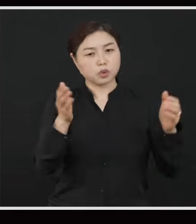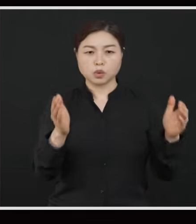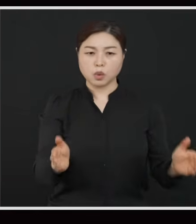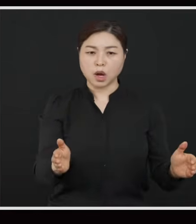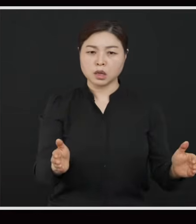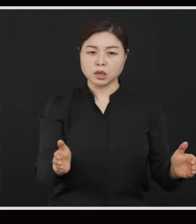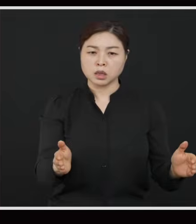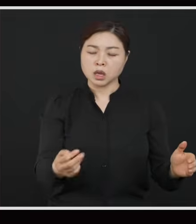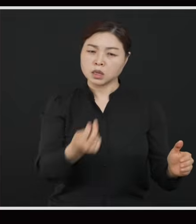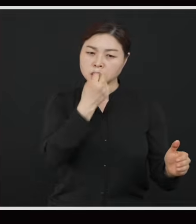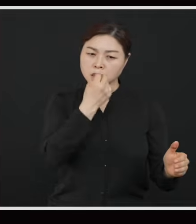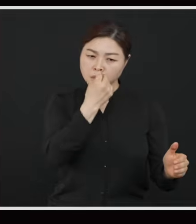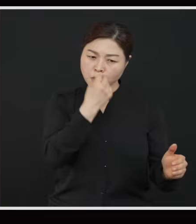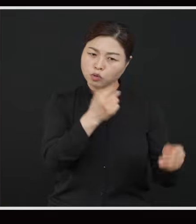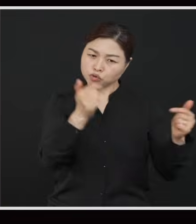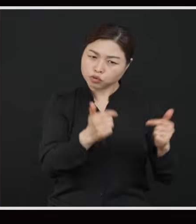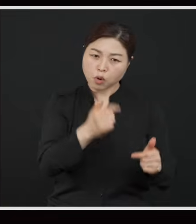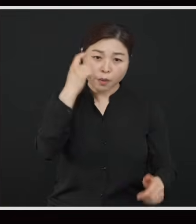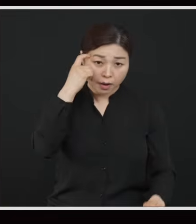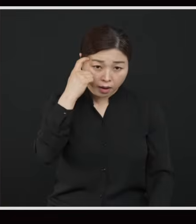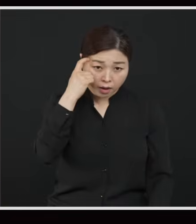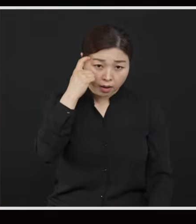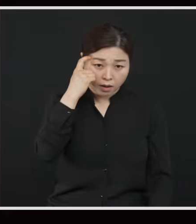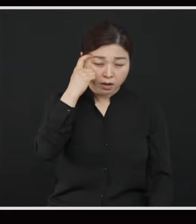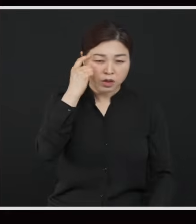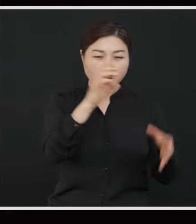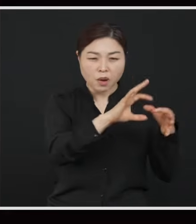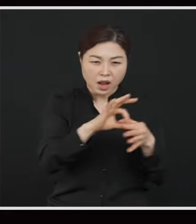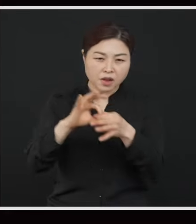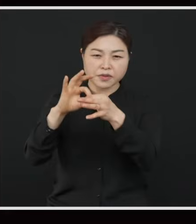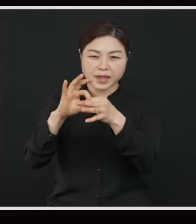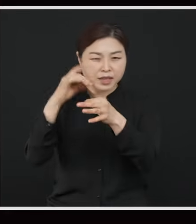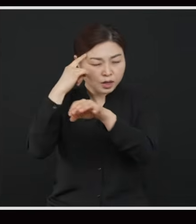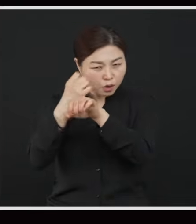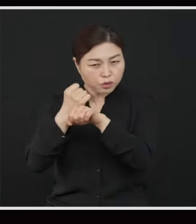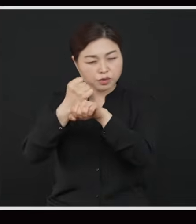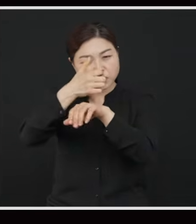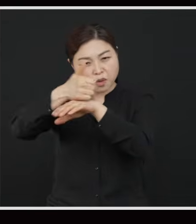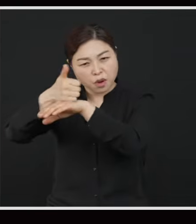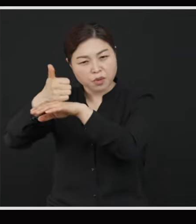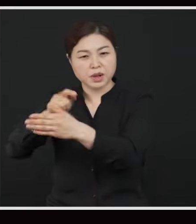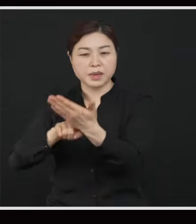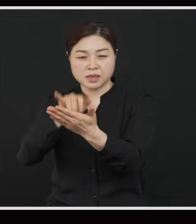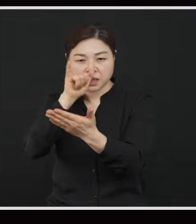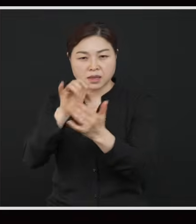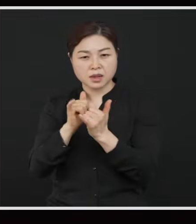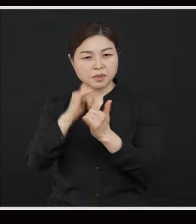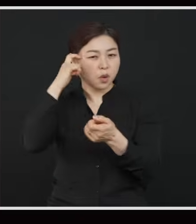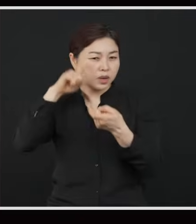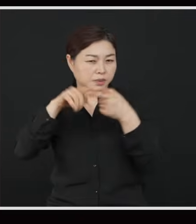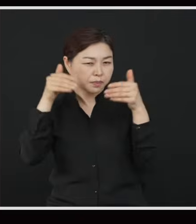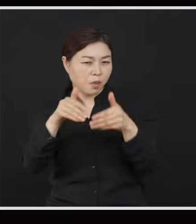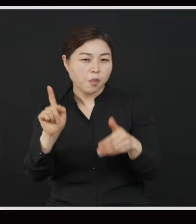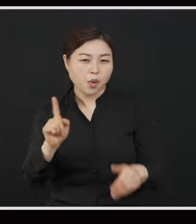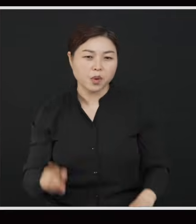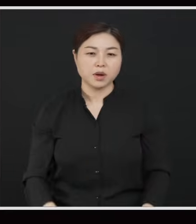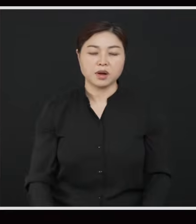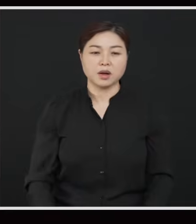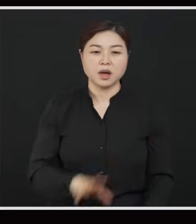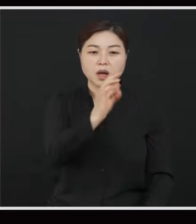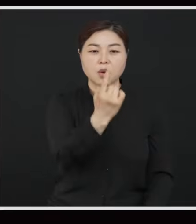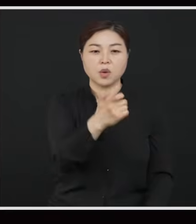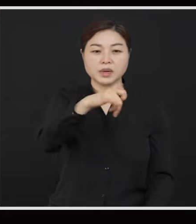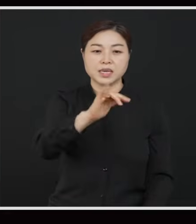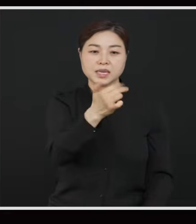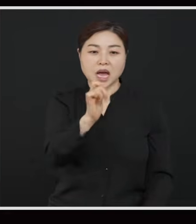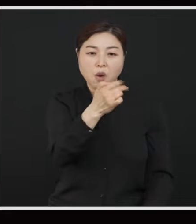15년 사이에, 그런데 그 연관되는 통계들이 있죠. 여러 가지가 있겠지만 많은 사람들이 주목하는 게 오키나와가 지금 1등을